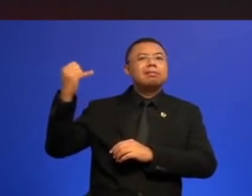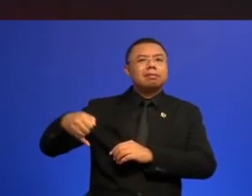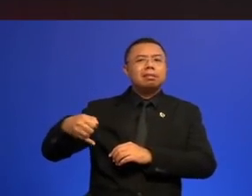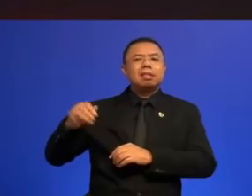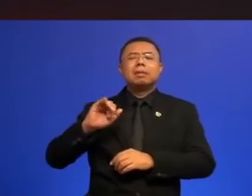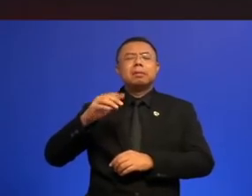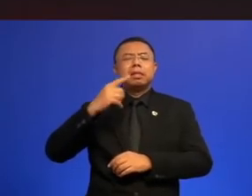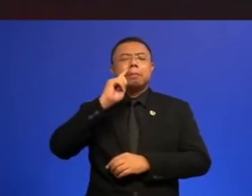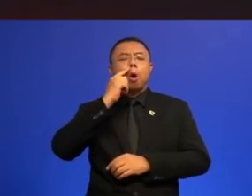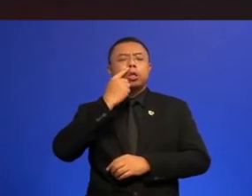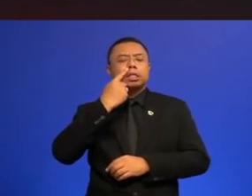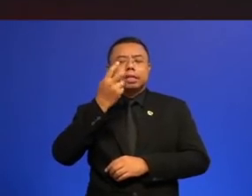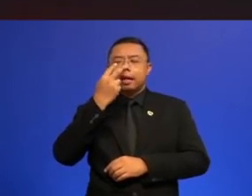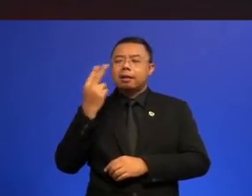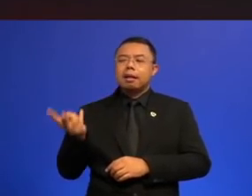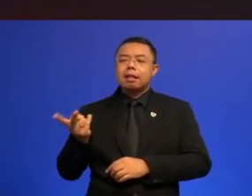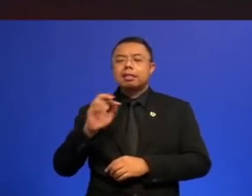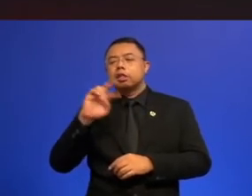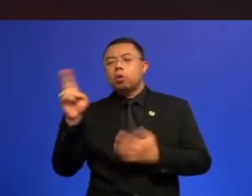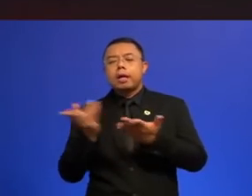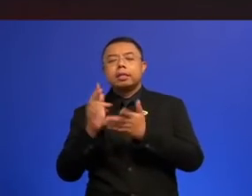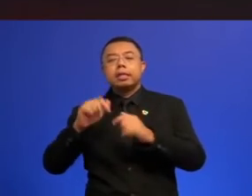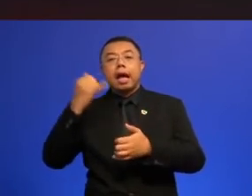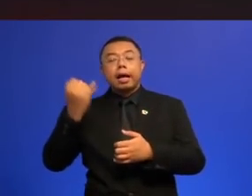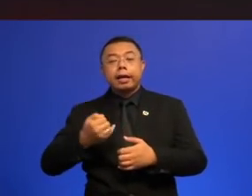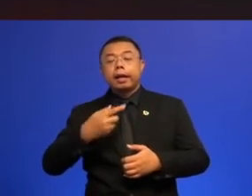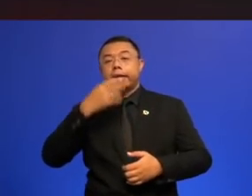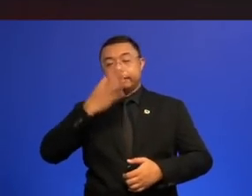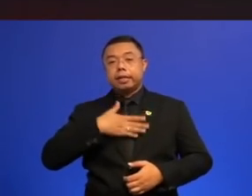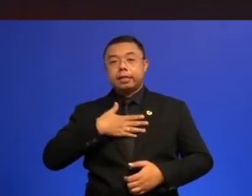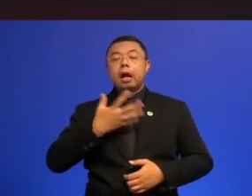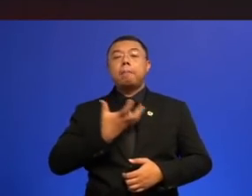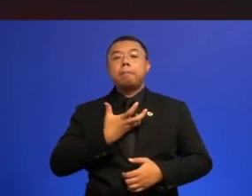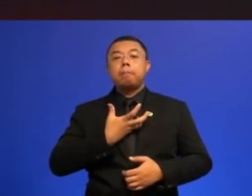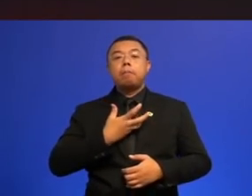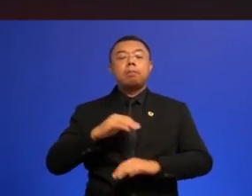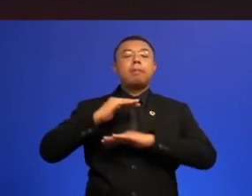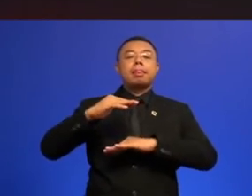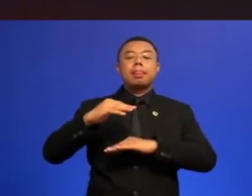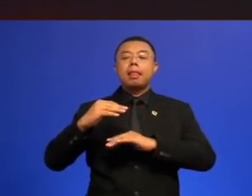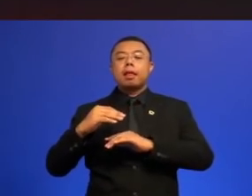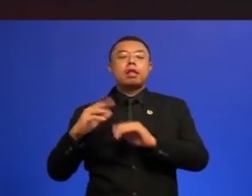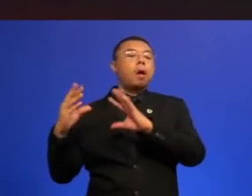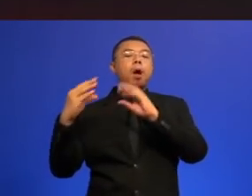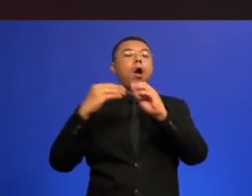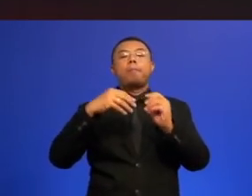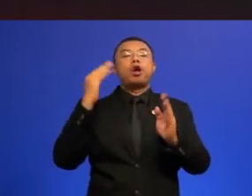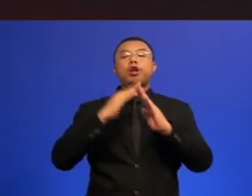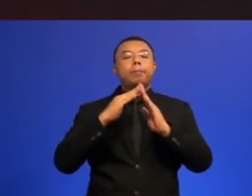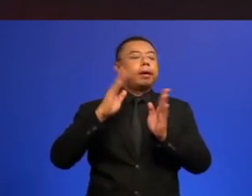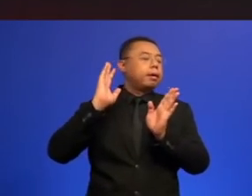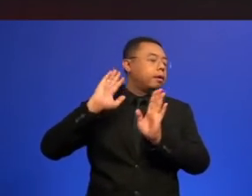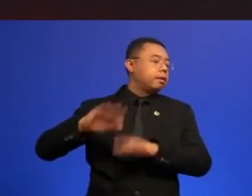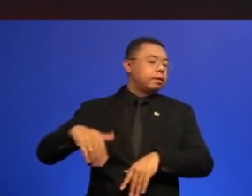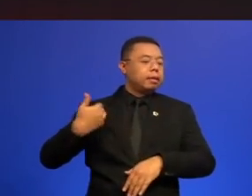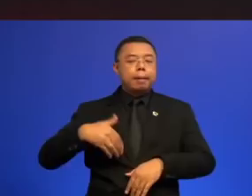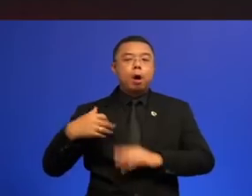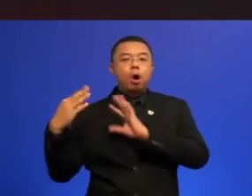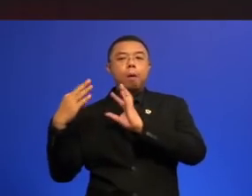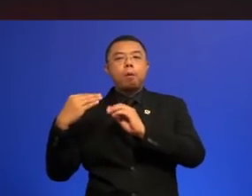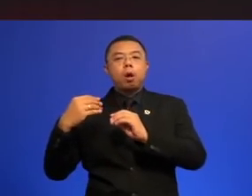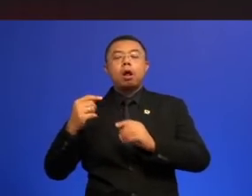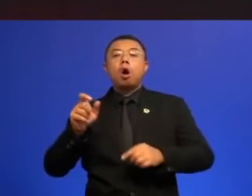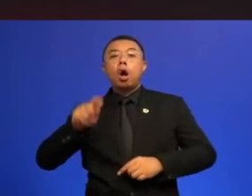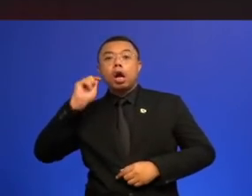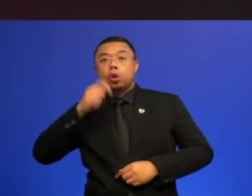seperti jenuh dengan keadaan seperti ini dan akhirnya memutuskan untuk membatasi interaksi di rumah. Di satu sisi mereka adalah orang tua